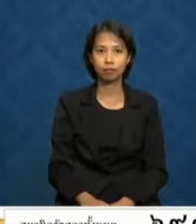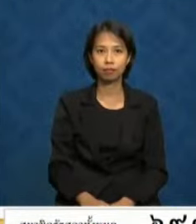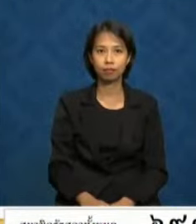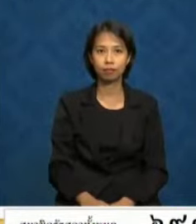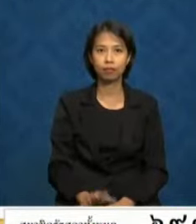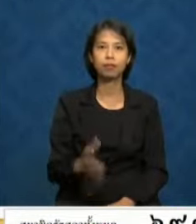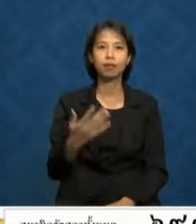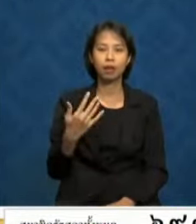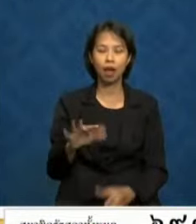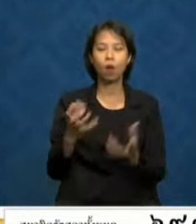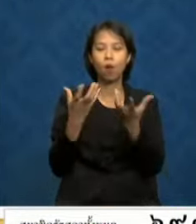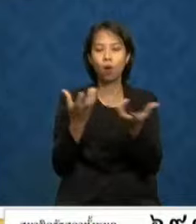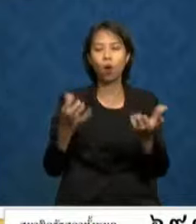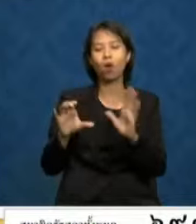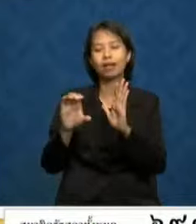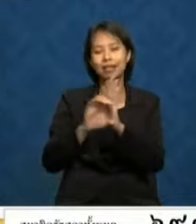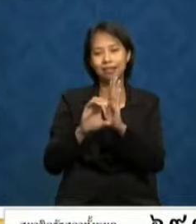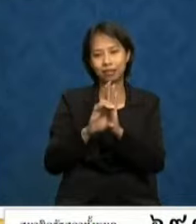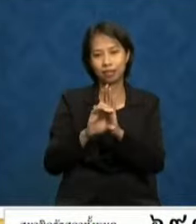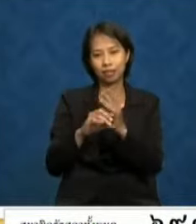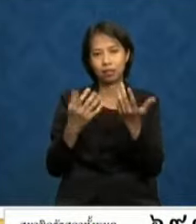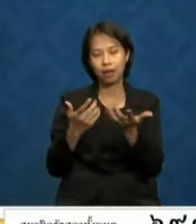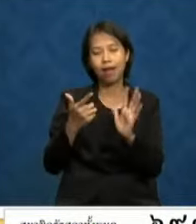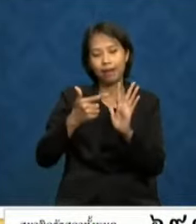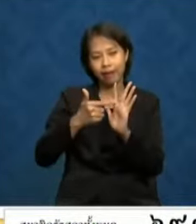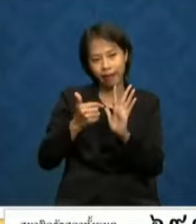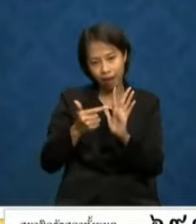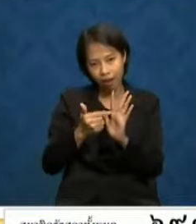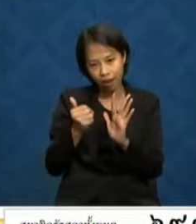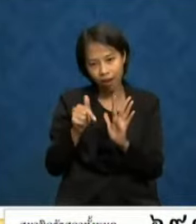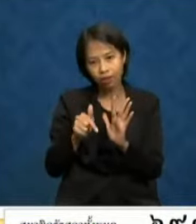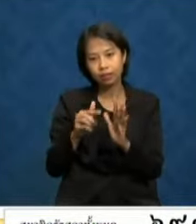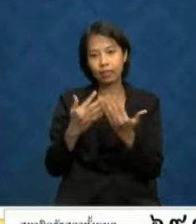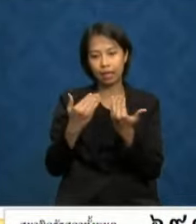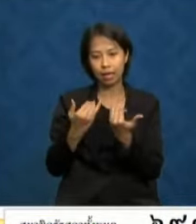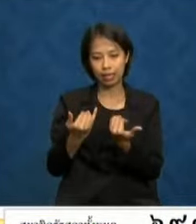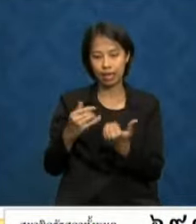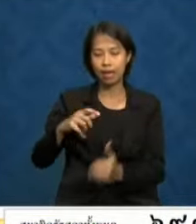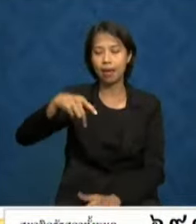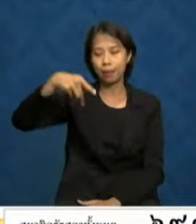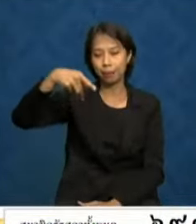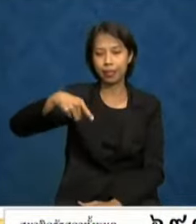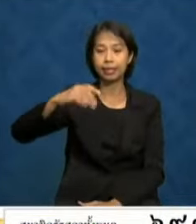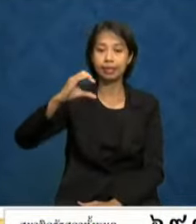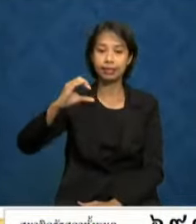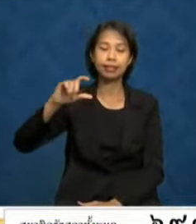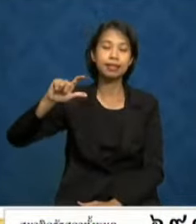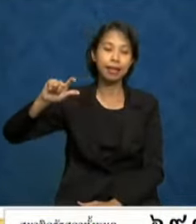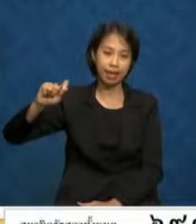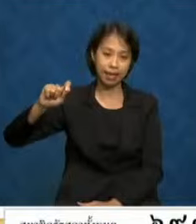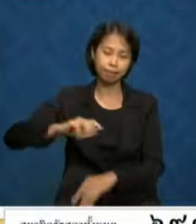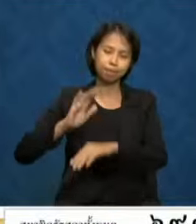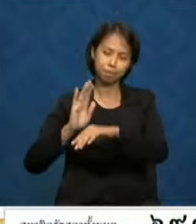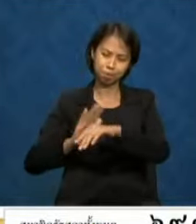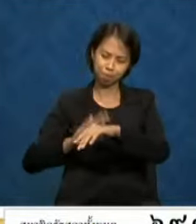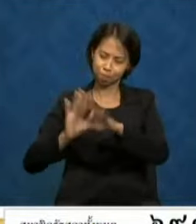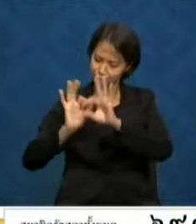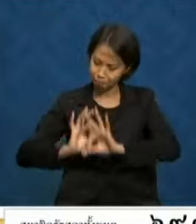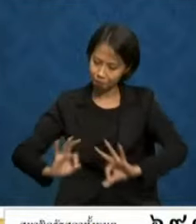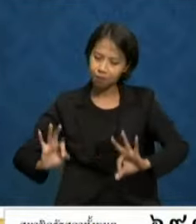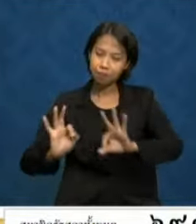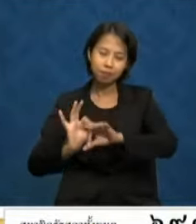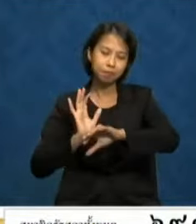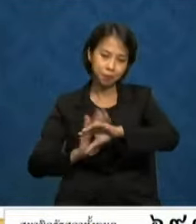เรื่องทรัพย์สินทางปัญญานะฮะเรื่องยานะครับในกรอบ PCA เนี่ยเน้นย้ำนะครับ